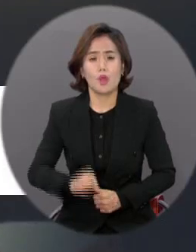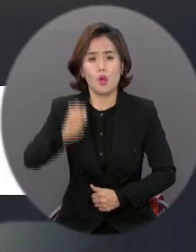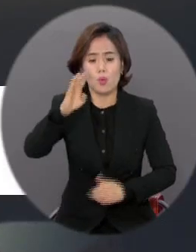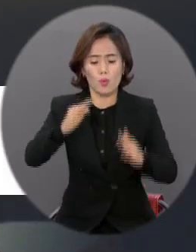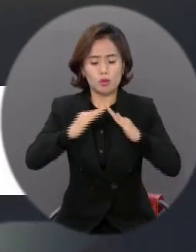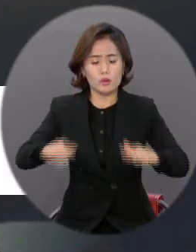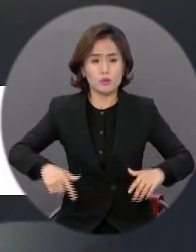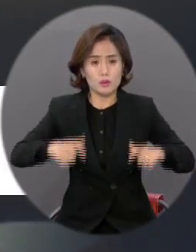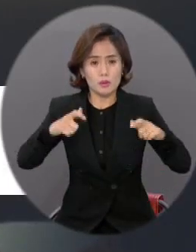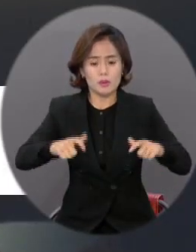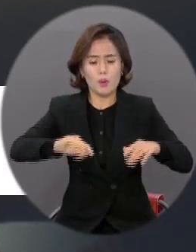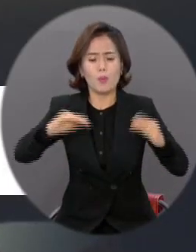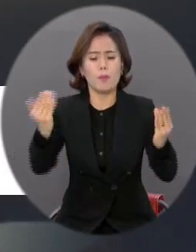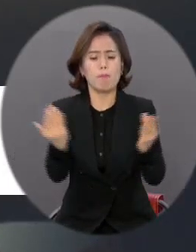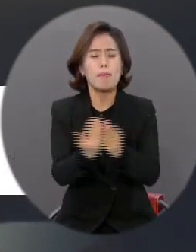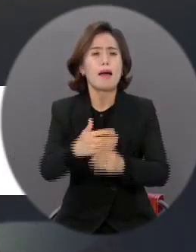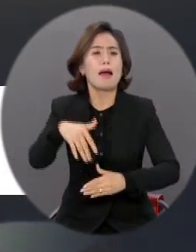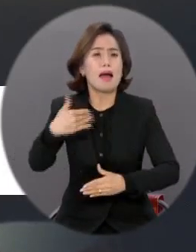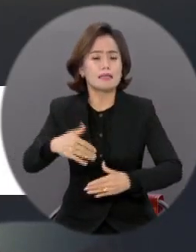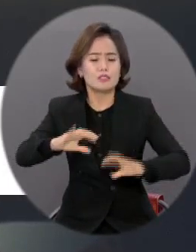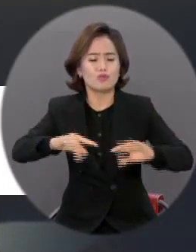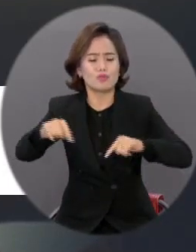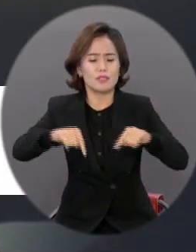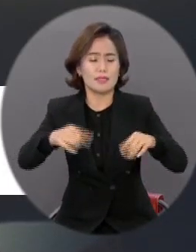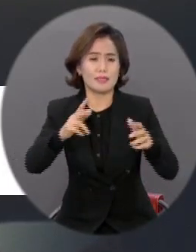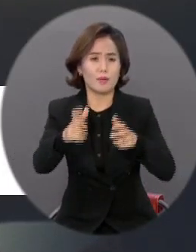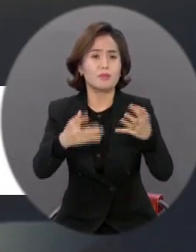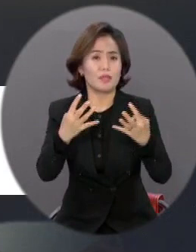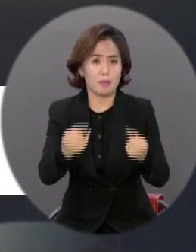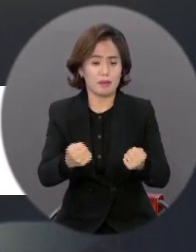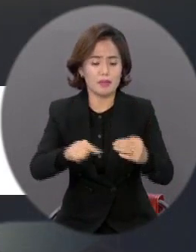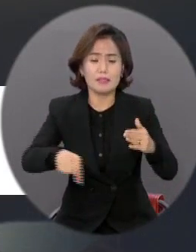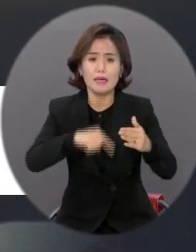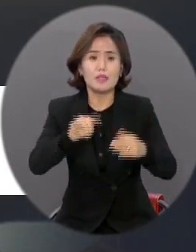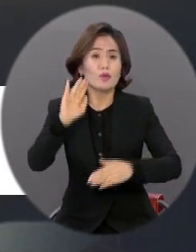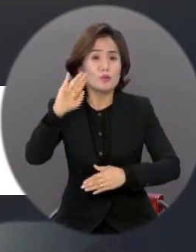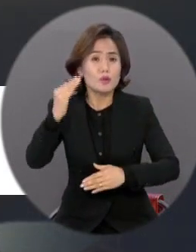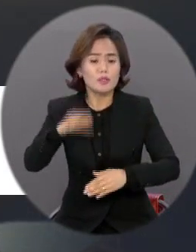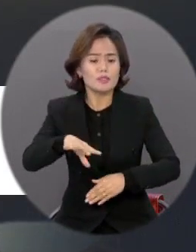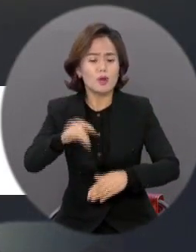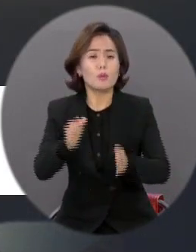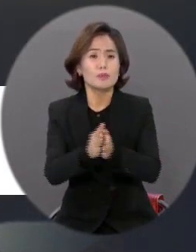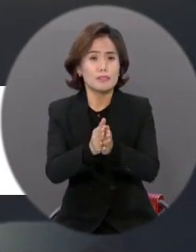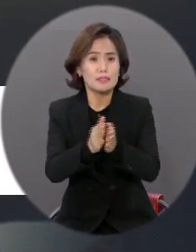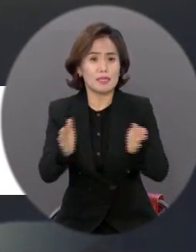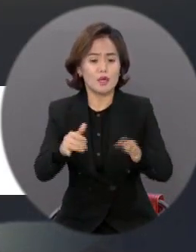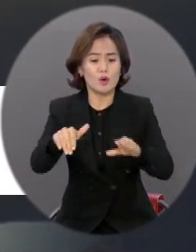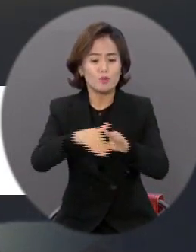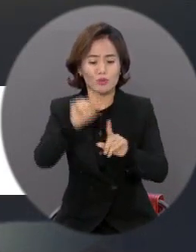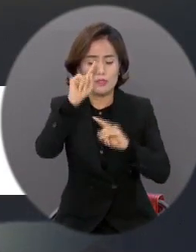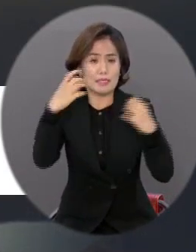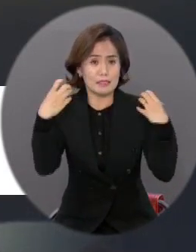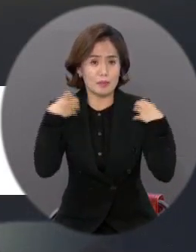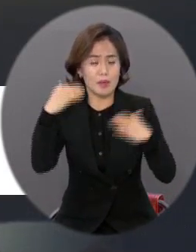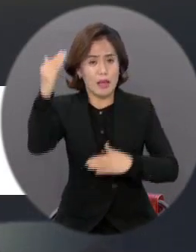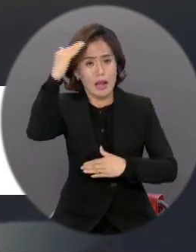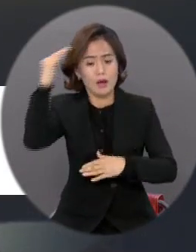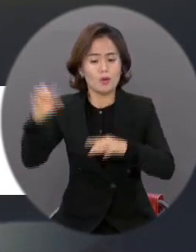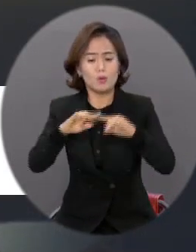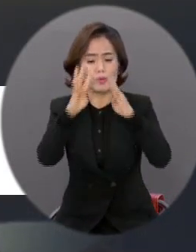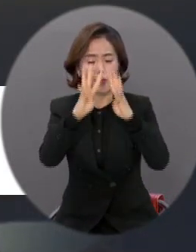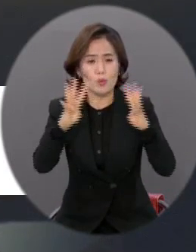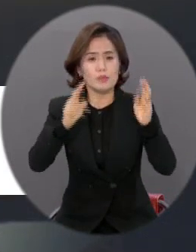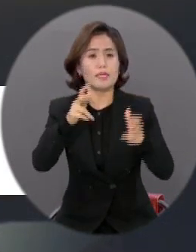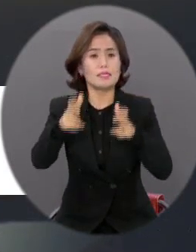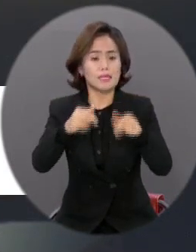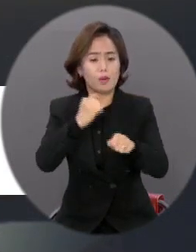광주 전남에는 미완의 국책 사업들이 있습니다. 그중에서도 최근 첫삽을 뗀 문재인 정부의 한전공대